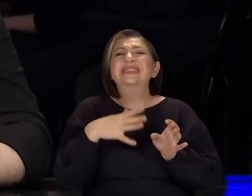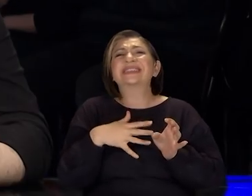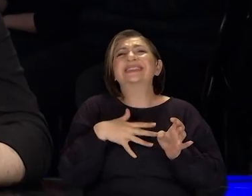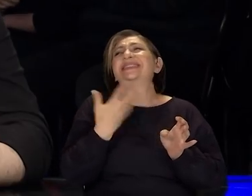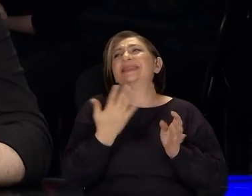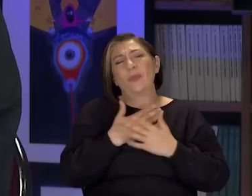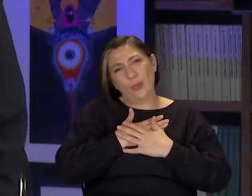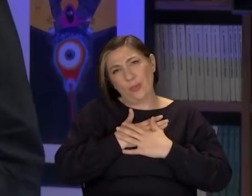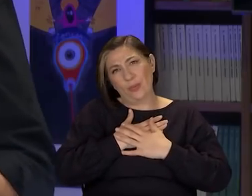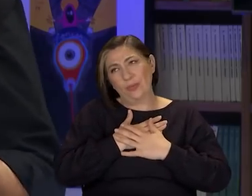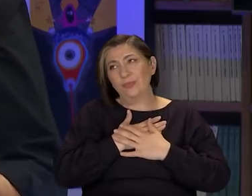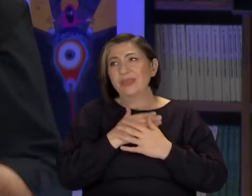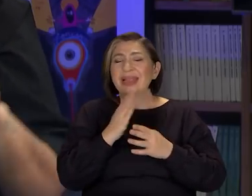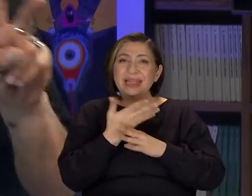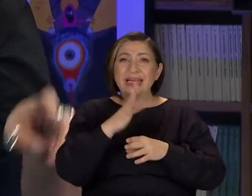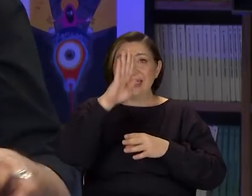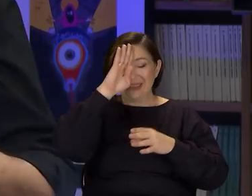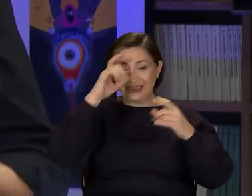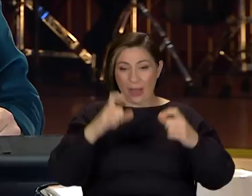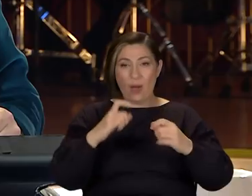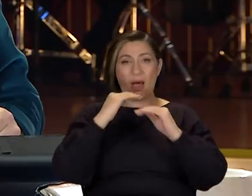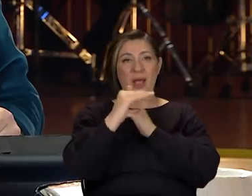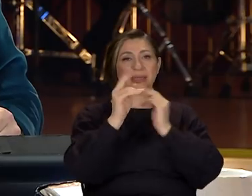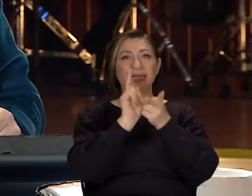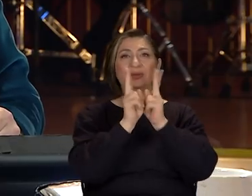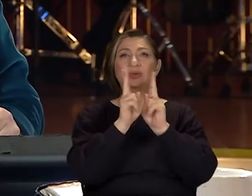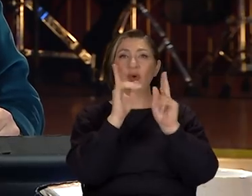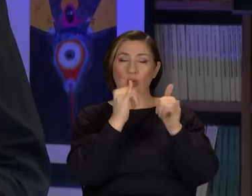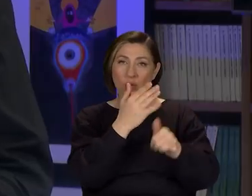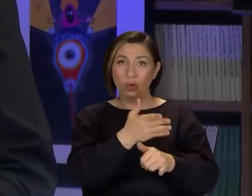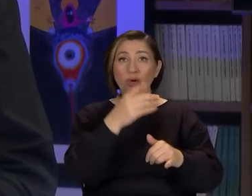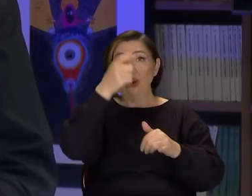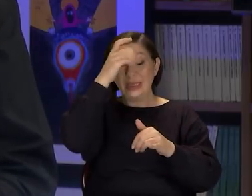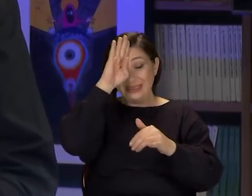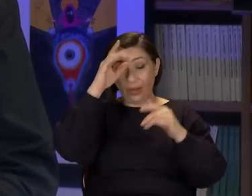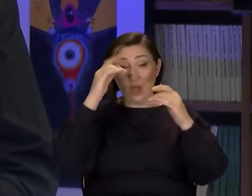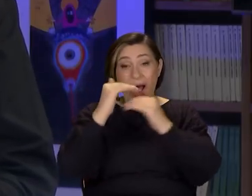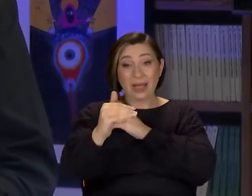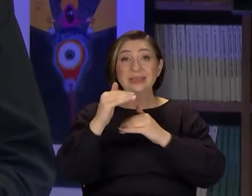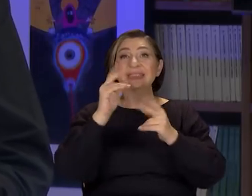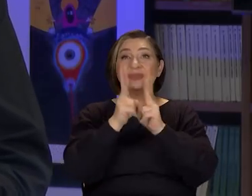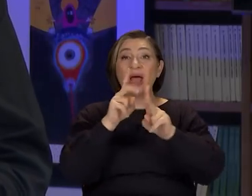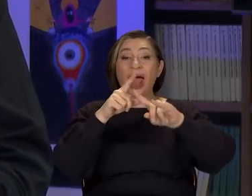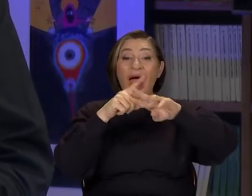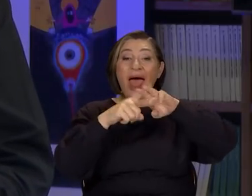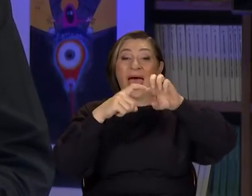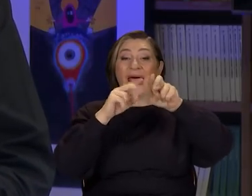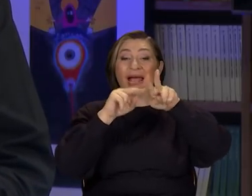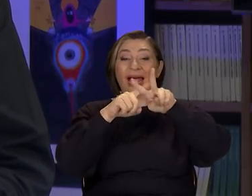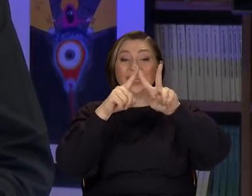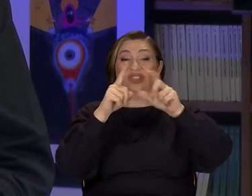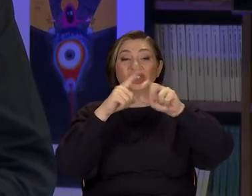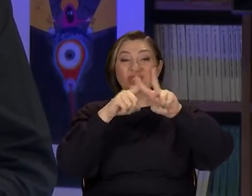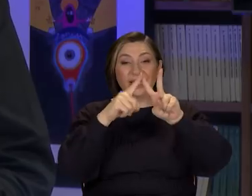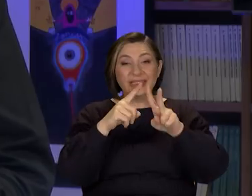Yani ya çünkü İstanbul Halk Tiyatrosu'nun bir oyunu bu. Evet. Ve İstanbul Halk Tiyatrosu'nda Erkan Can var. Evet. Yıldıray